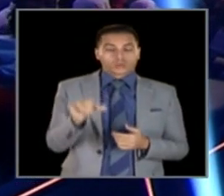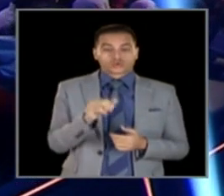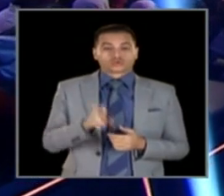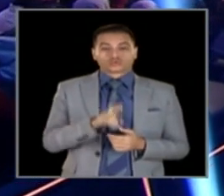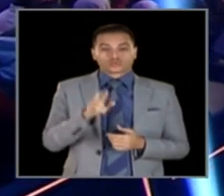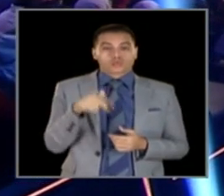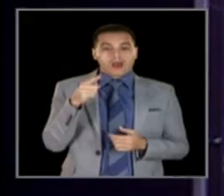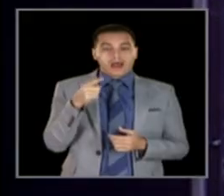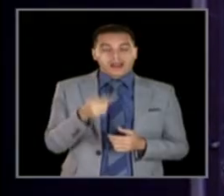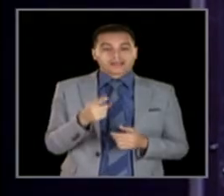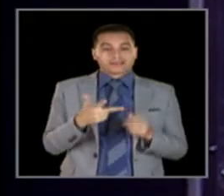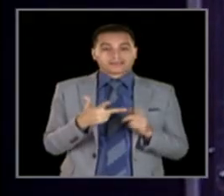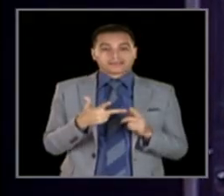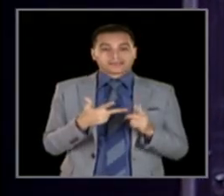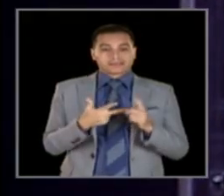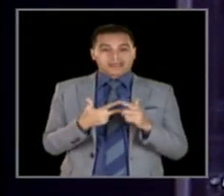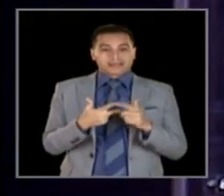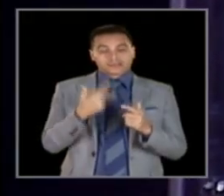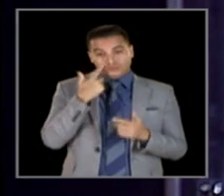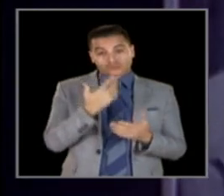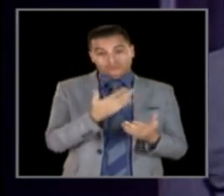والسؤال الثاني: